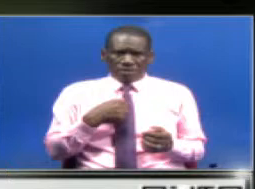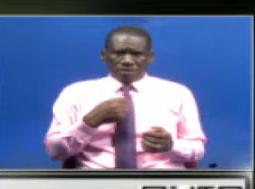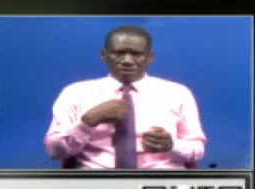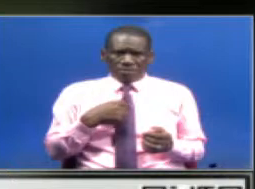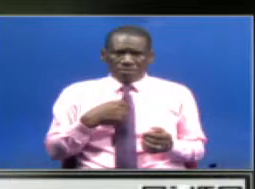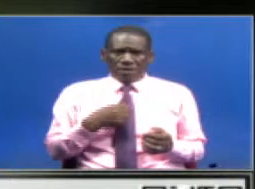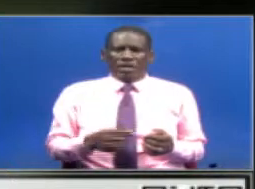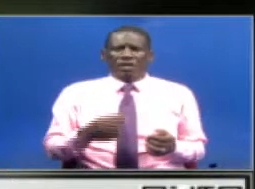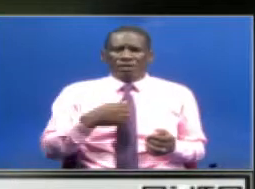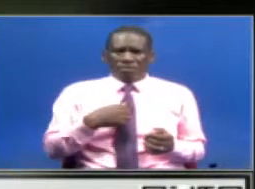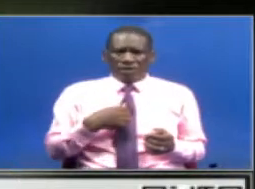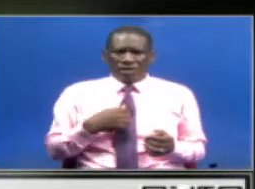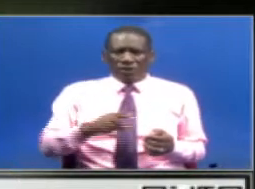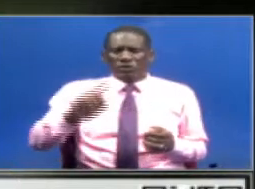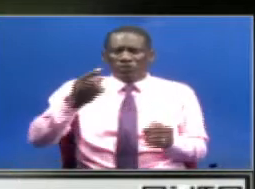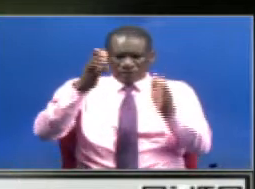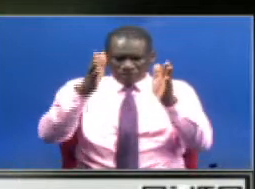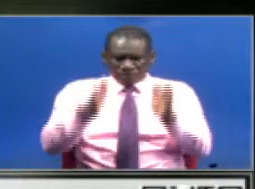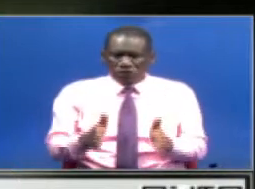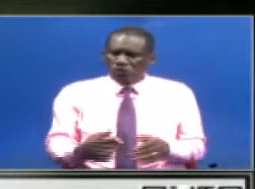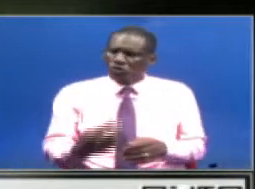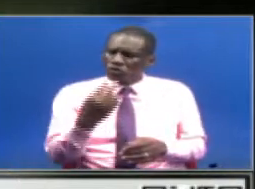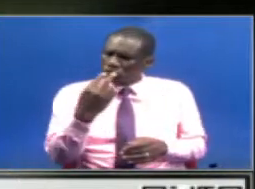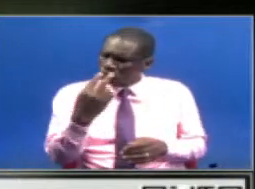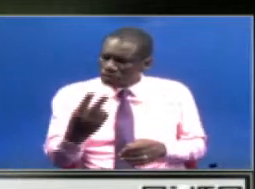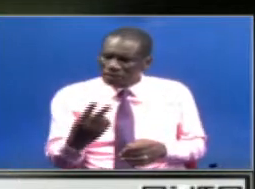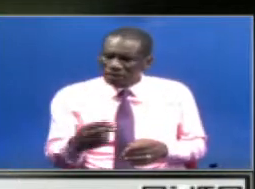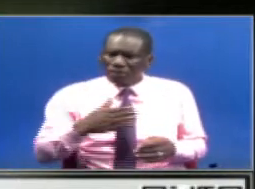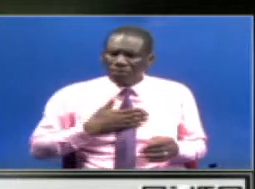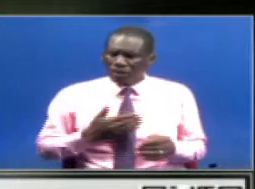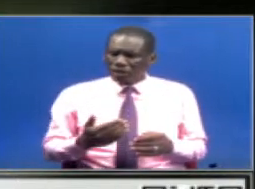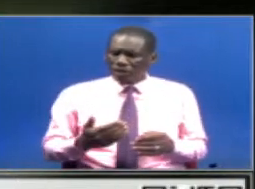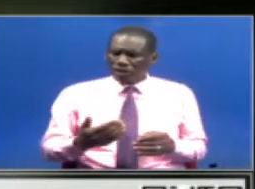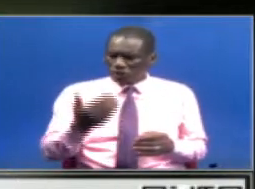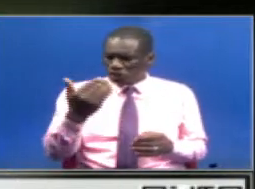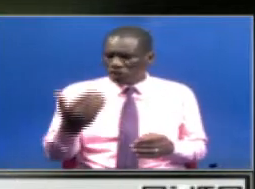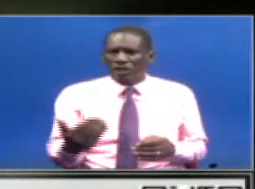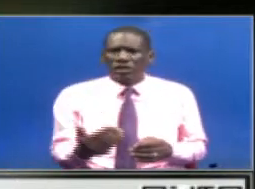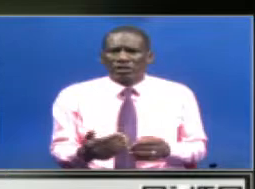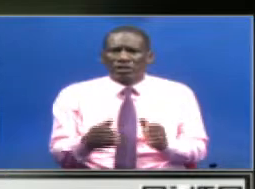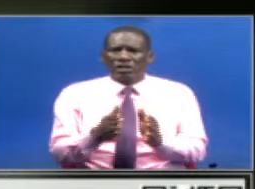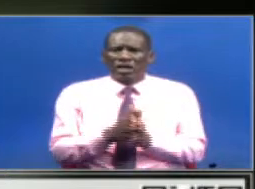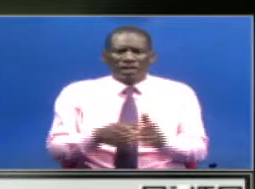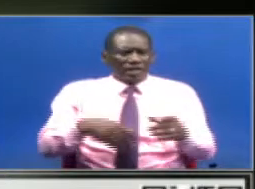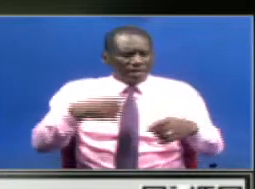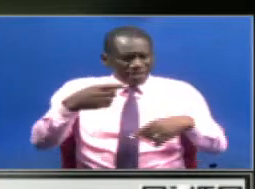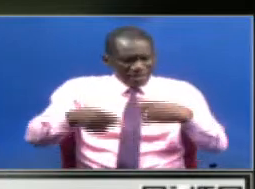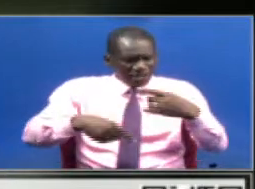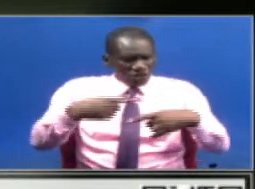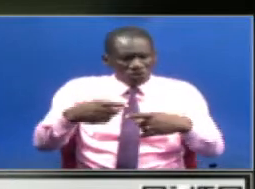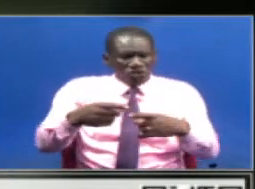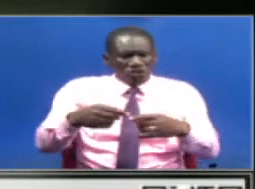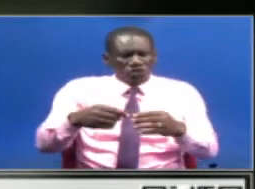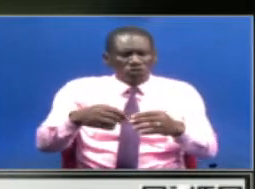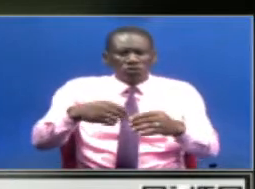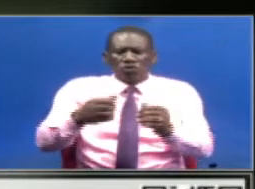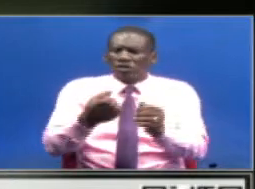mtu wa kwanza kuona mtoto wangu, na nikaendelea na yeye kwa